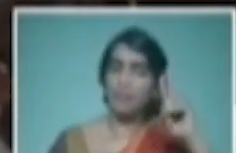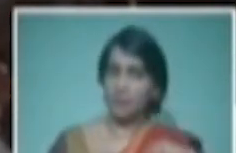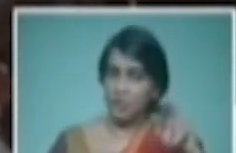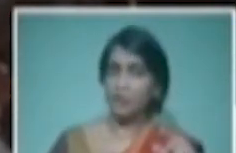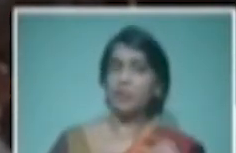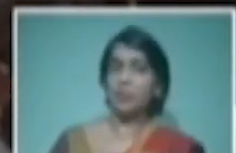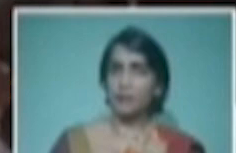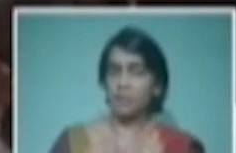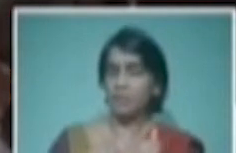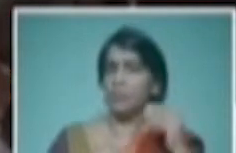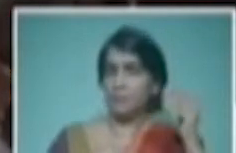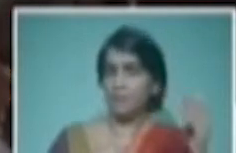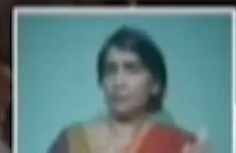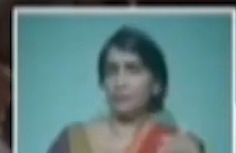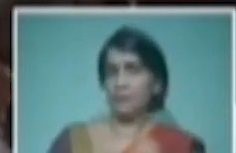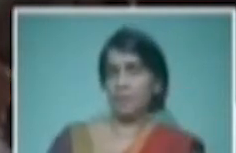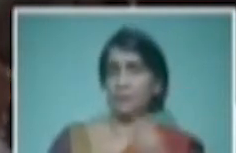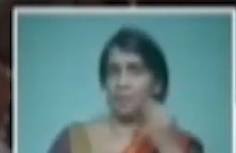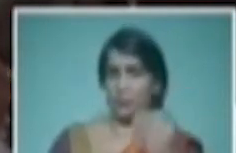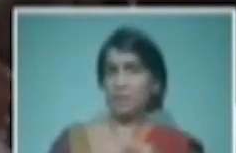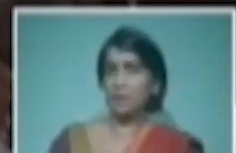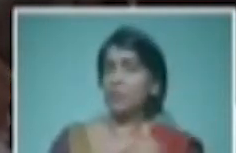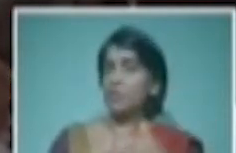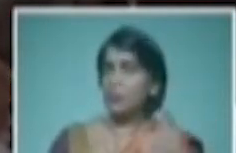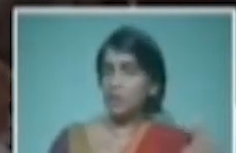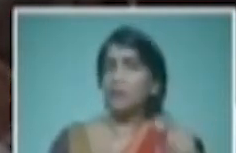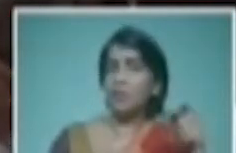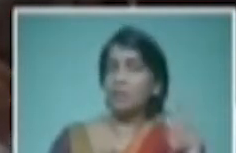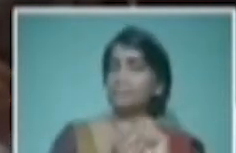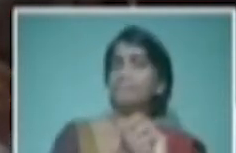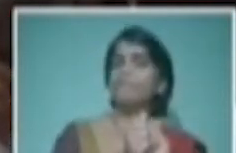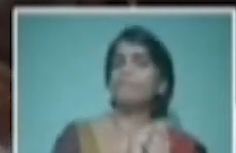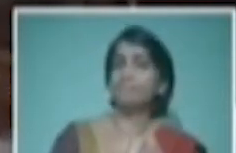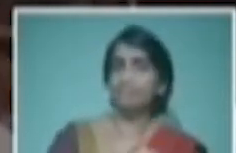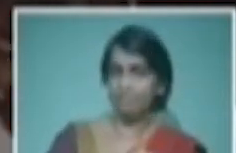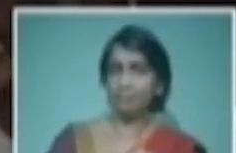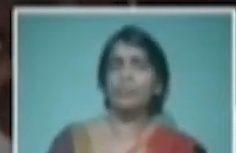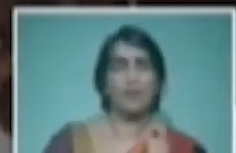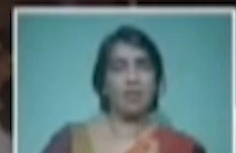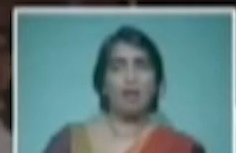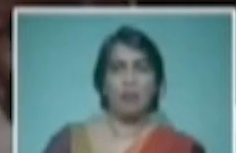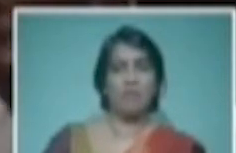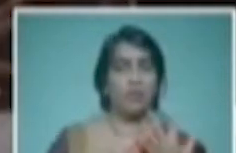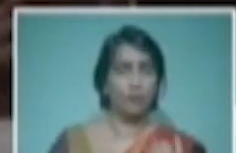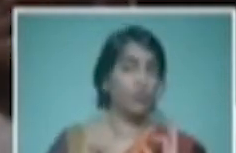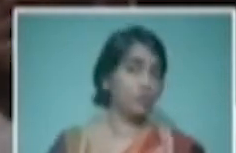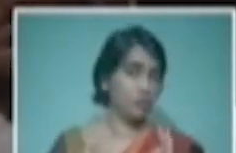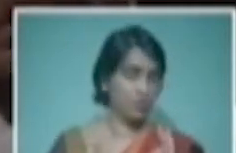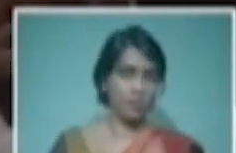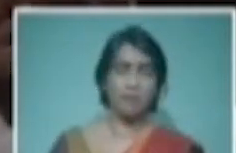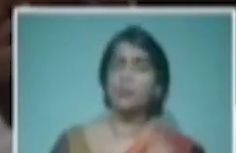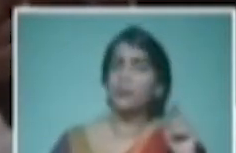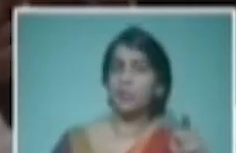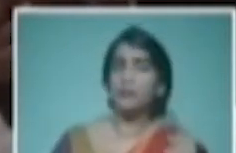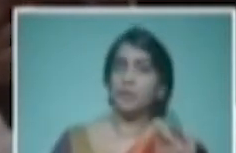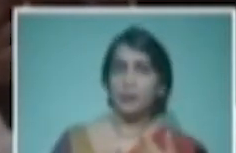යම් කාල සීමාවක් දුන්නොත් ඒ කාල සීමාව තුළ ඒගොල්ලන්ට පරිවර්තනය වීමේ අවස්ථාවක් ලැබෙනවා සූදානම් වෙන්න. ඒ